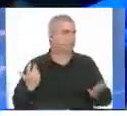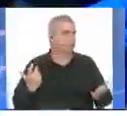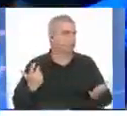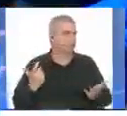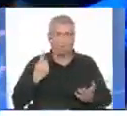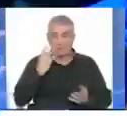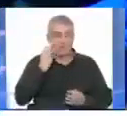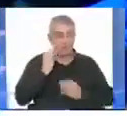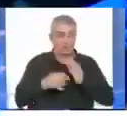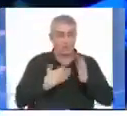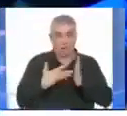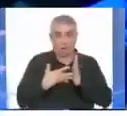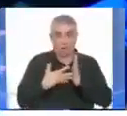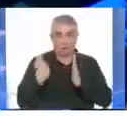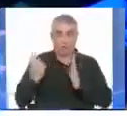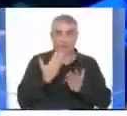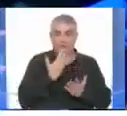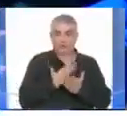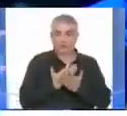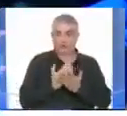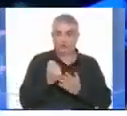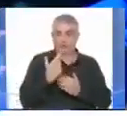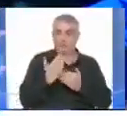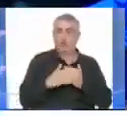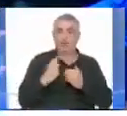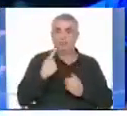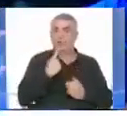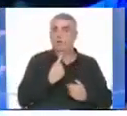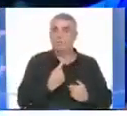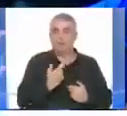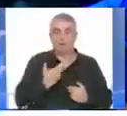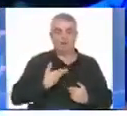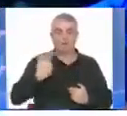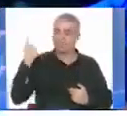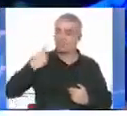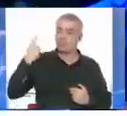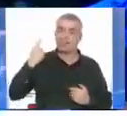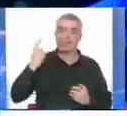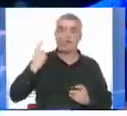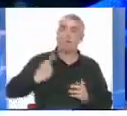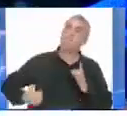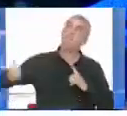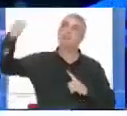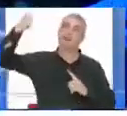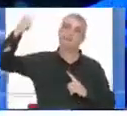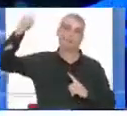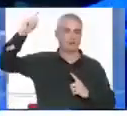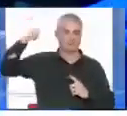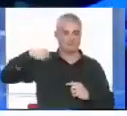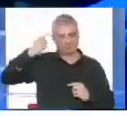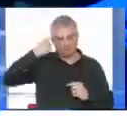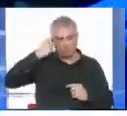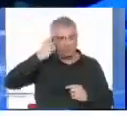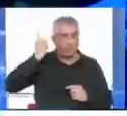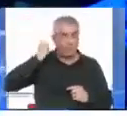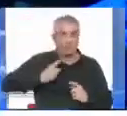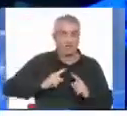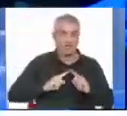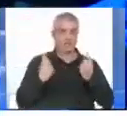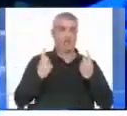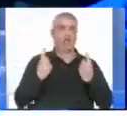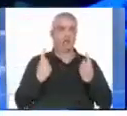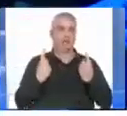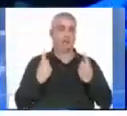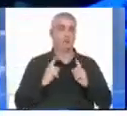אחת החוקרות שהעידה בשבועות האחרונים אמרה, קיבלתי הנחיה מלמעלה, ואני חושבת שזו הנחיה